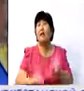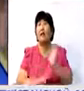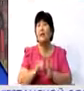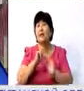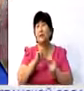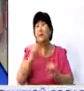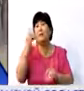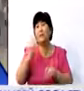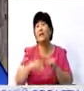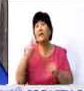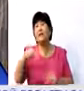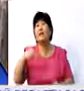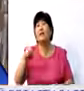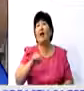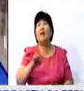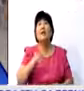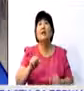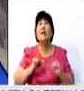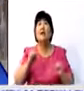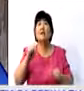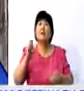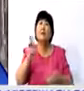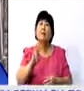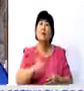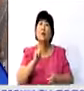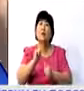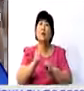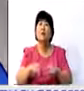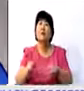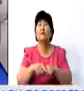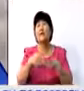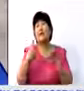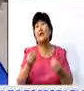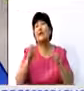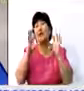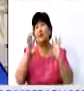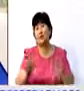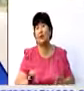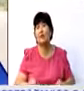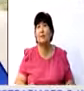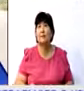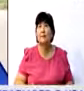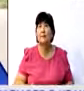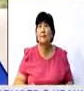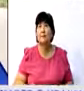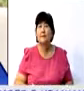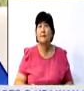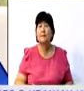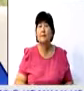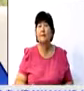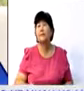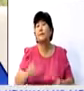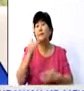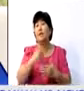30 августа отметим спортсмены посвятили турнир дню конституции болгарам огонь в